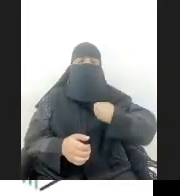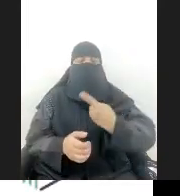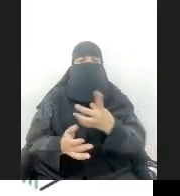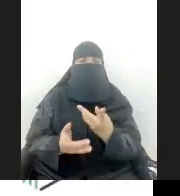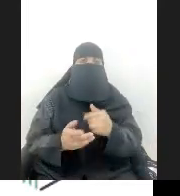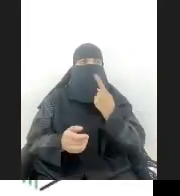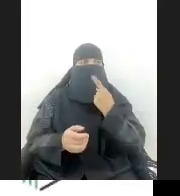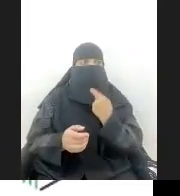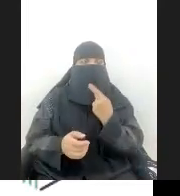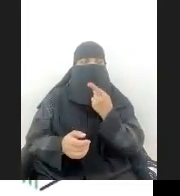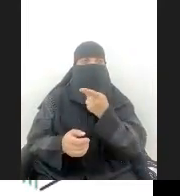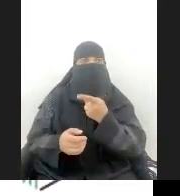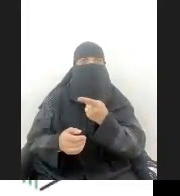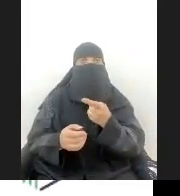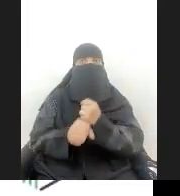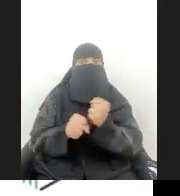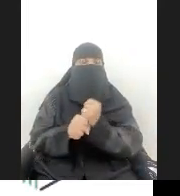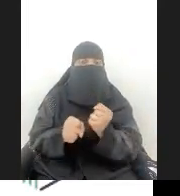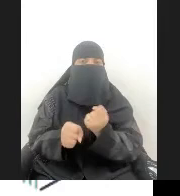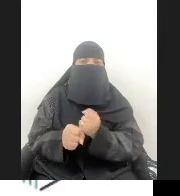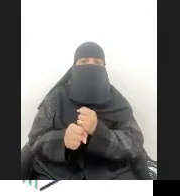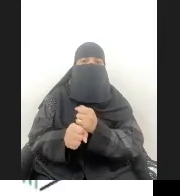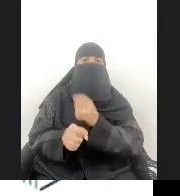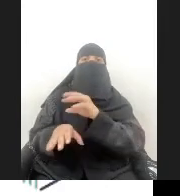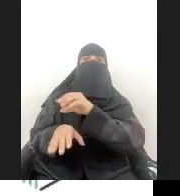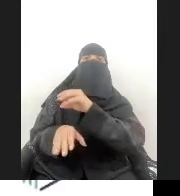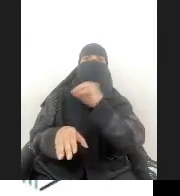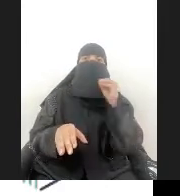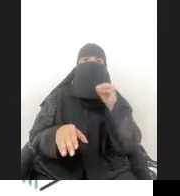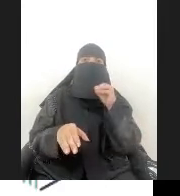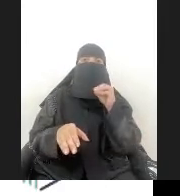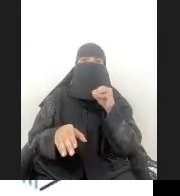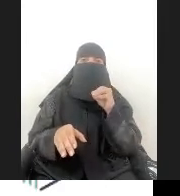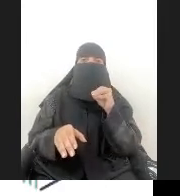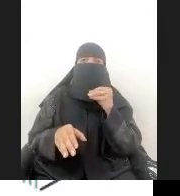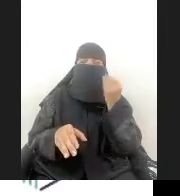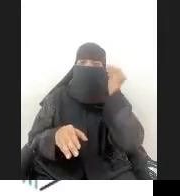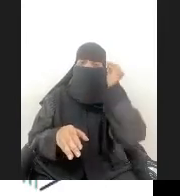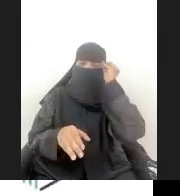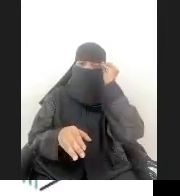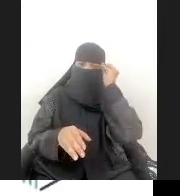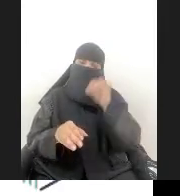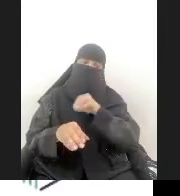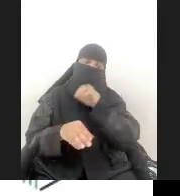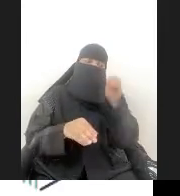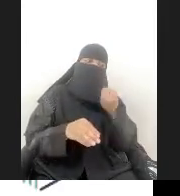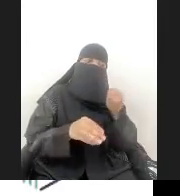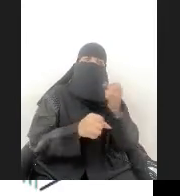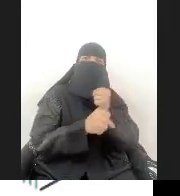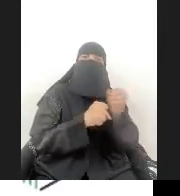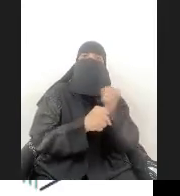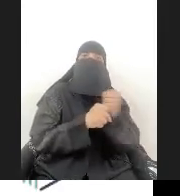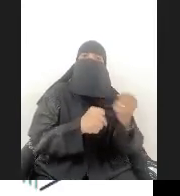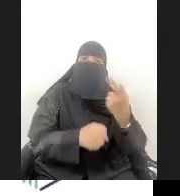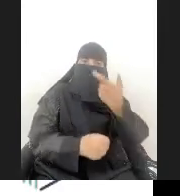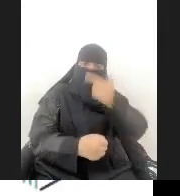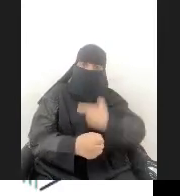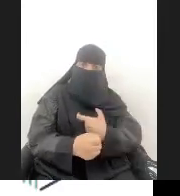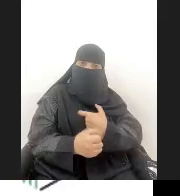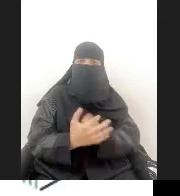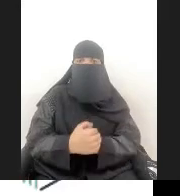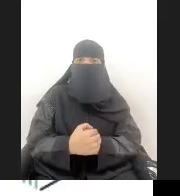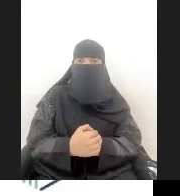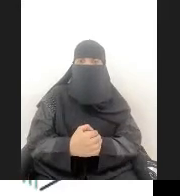أنقله من مسألة إعادة المعرفة الريبليكيشن حق المعرفة إلى التوظيف والاستخدام، وهو بذلك